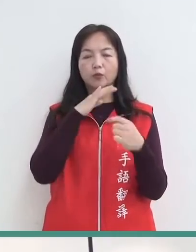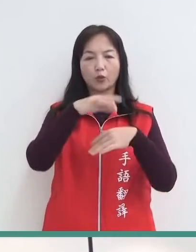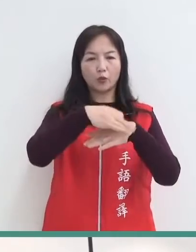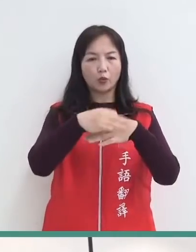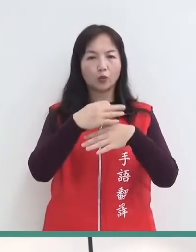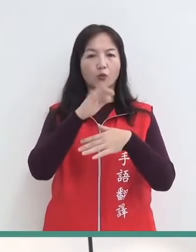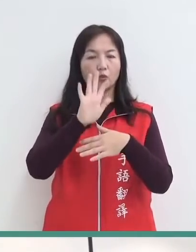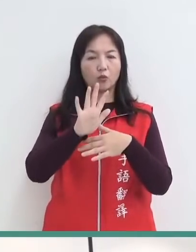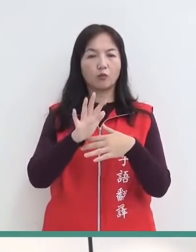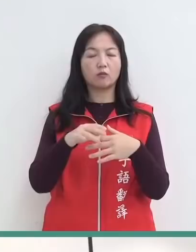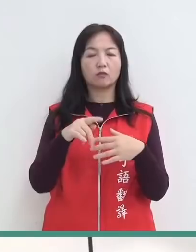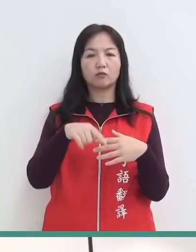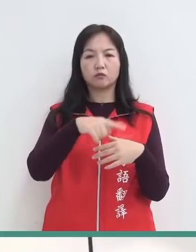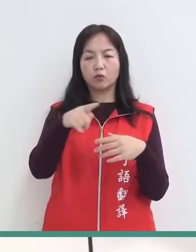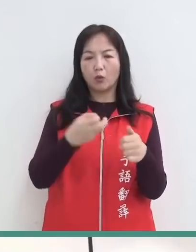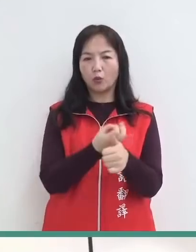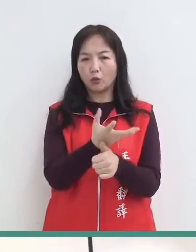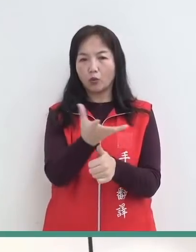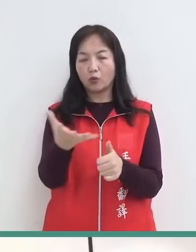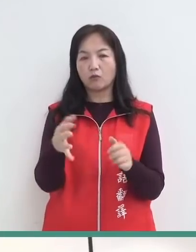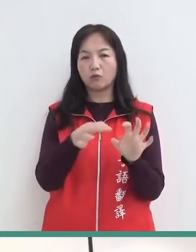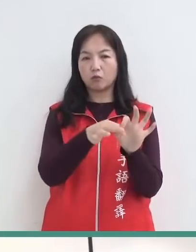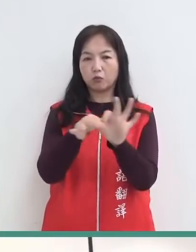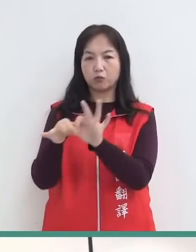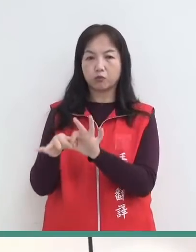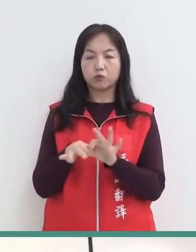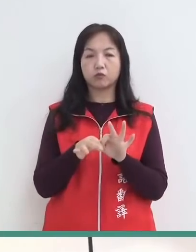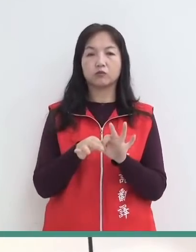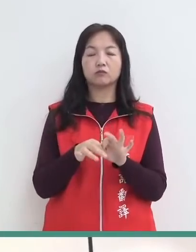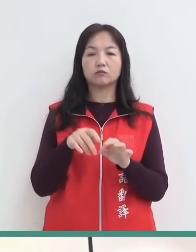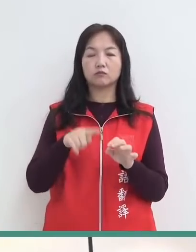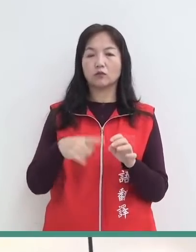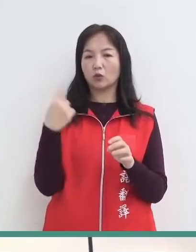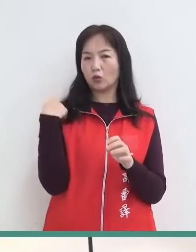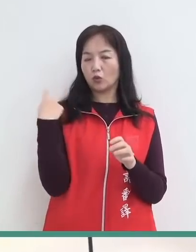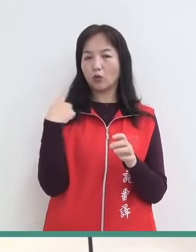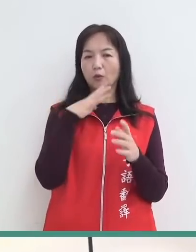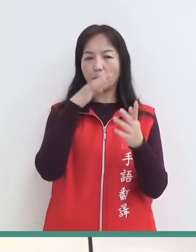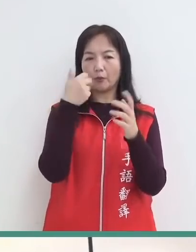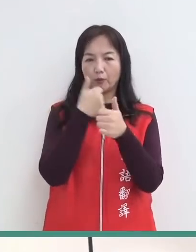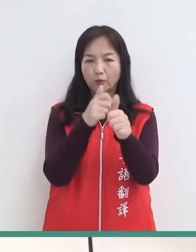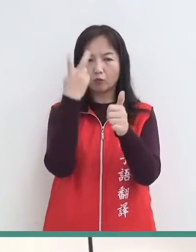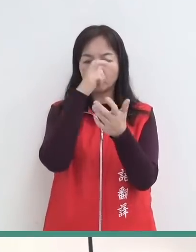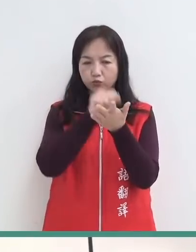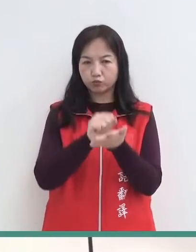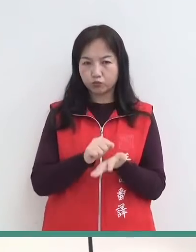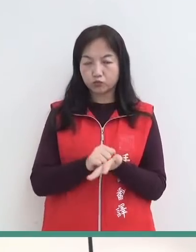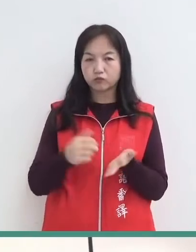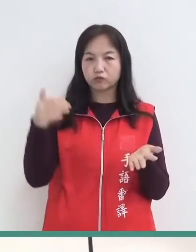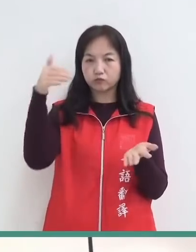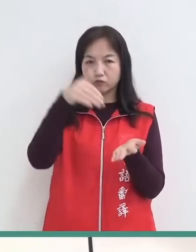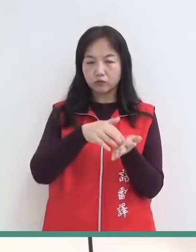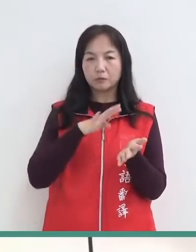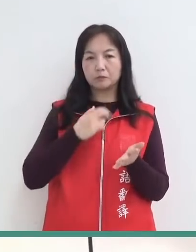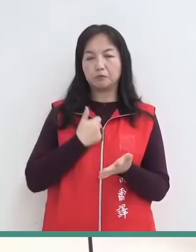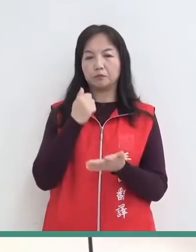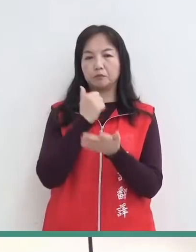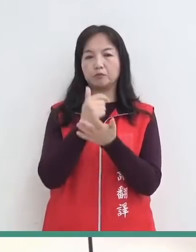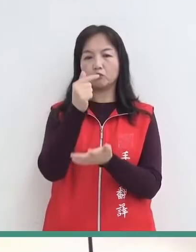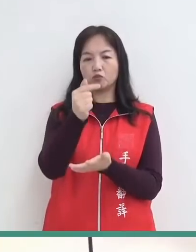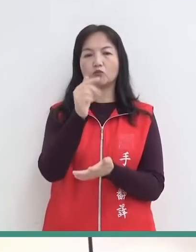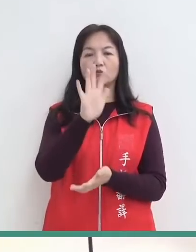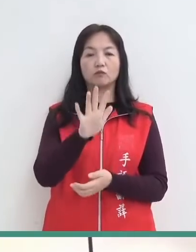友，所以这个传播链哦，事实上根据昨天框列裁剪的结果，是有增加确诊个